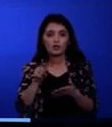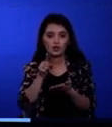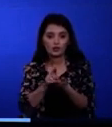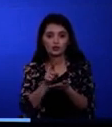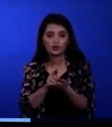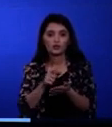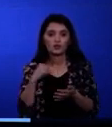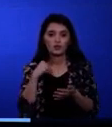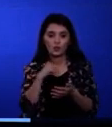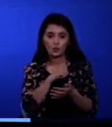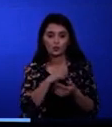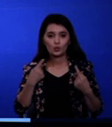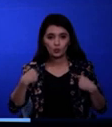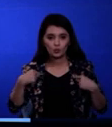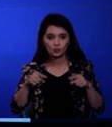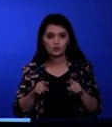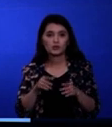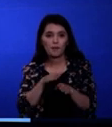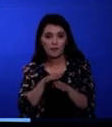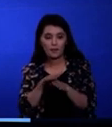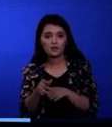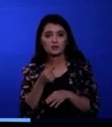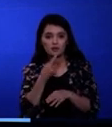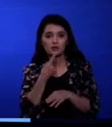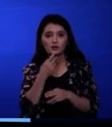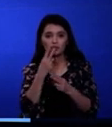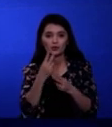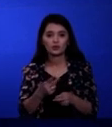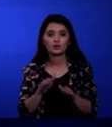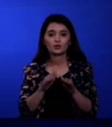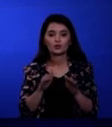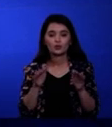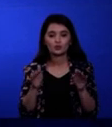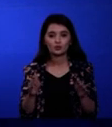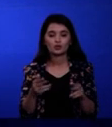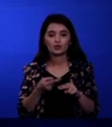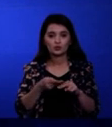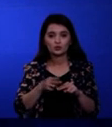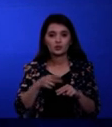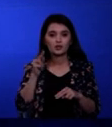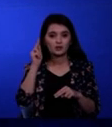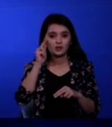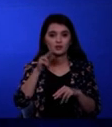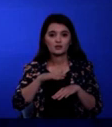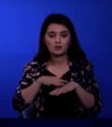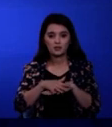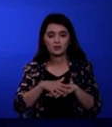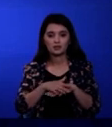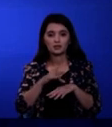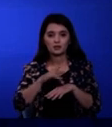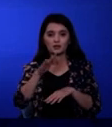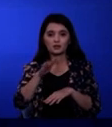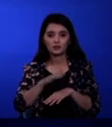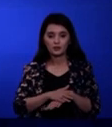mustaqil xuddi shunday bajarishingiz kerak bo'ladi. Mana aziz o'quvchilar, shuning bilan bugungi matematika darsimizga